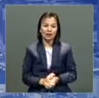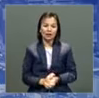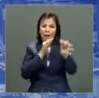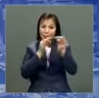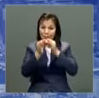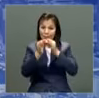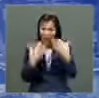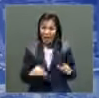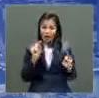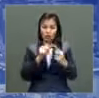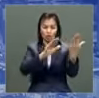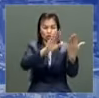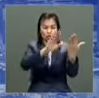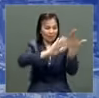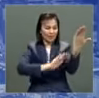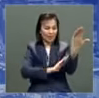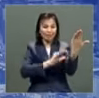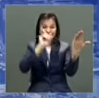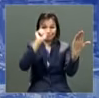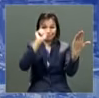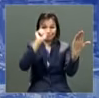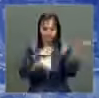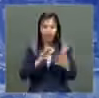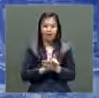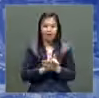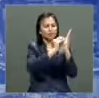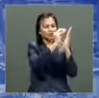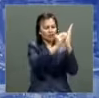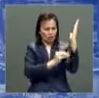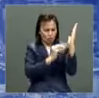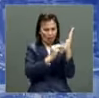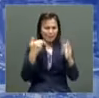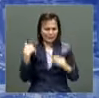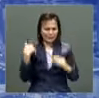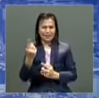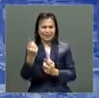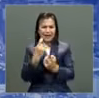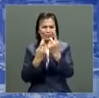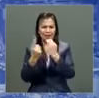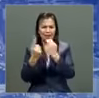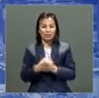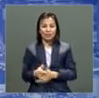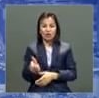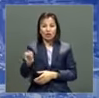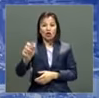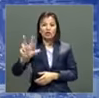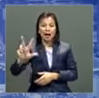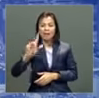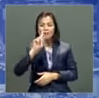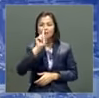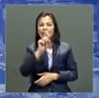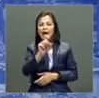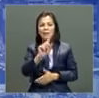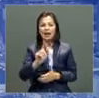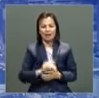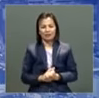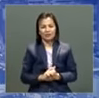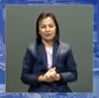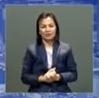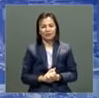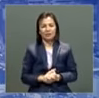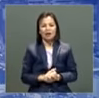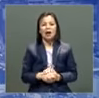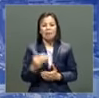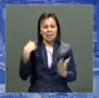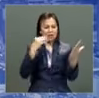ทศแต่ก็ยังมีคำถามในระดับพื้นที่ระดับจังหวัดนะคะอย่างช่อง3เนี่ยถามว่าขณะนี้มีบางพื้นที่ที่เตรียมผ่อนคล